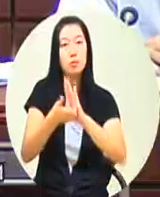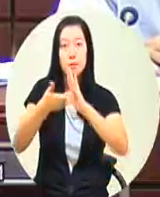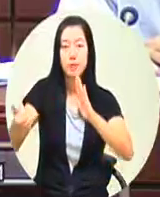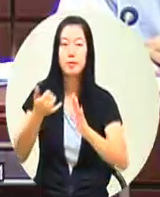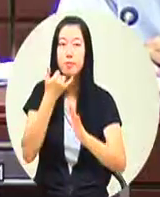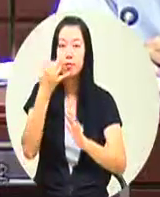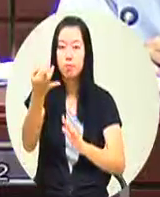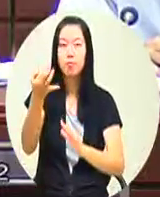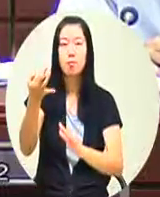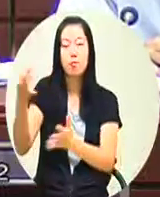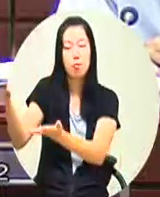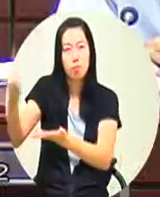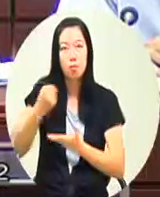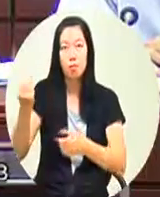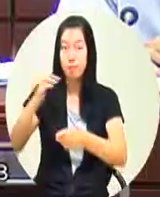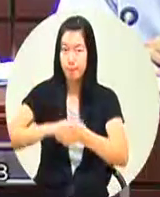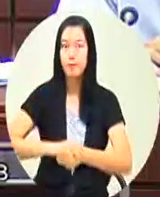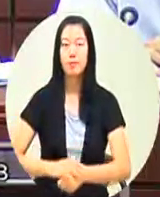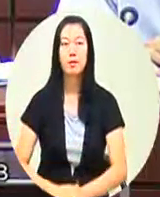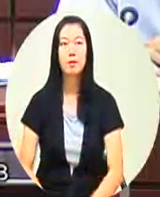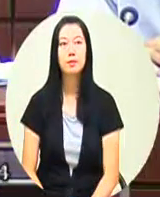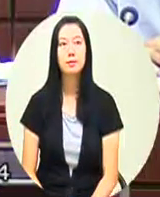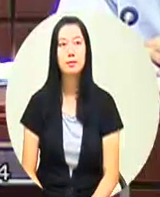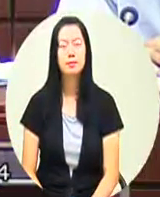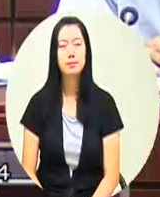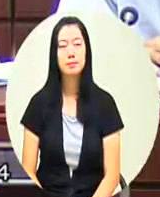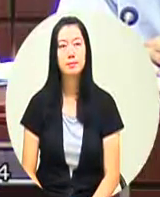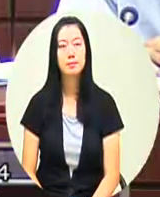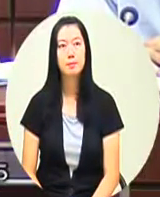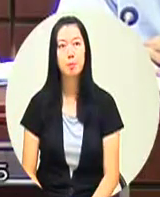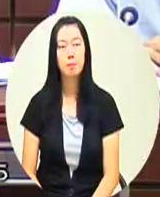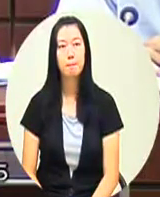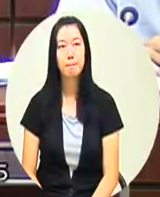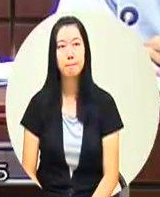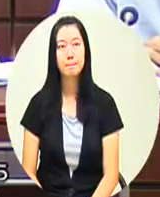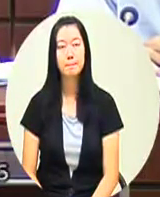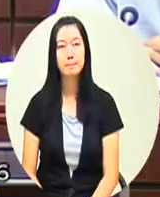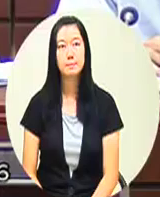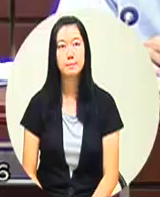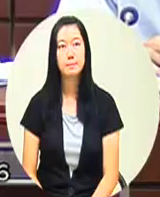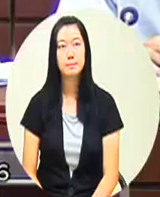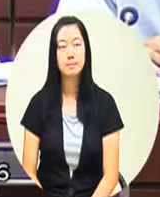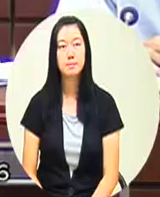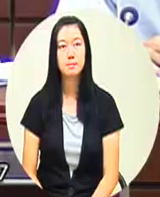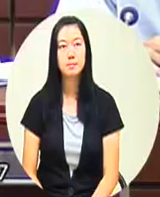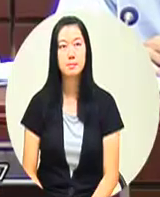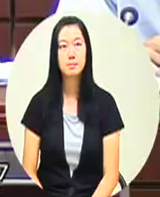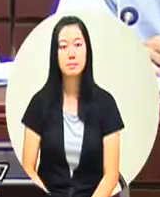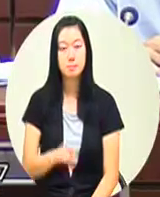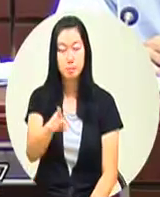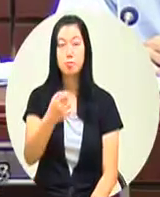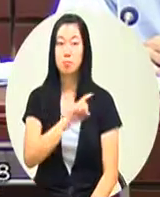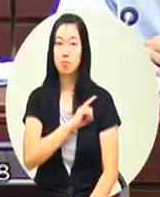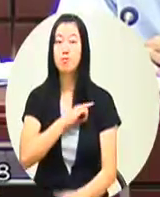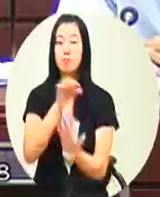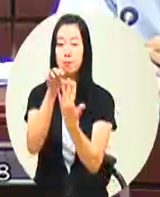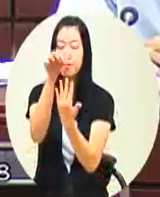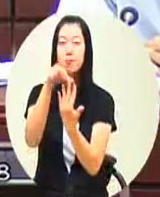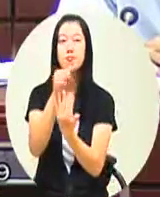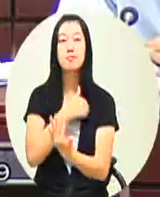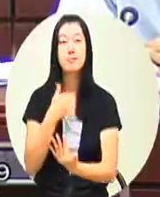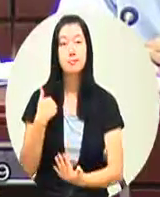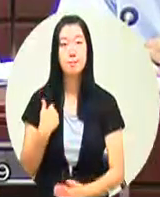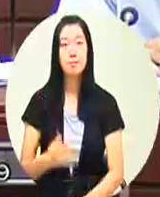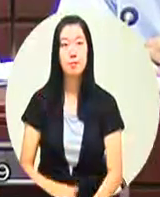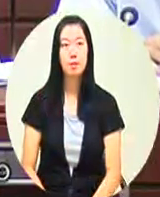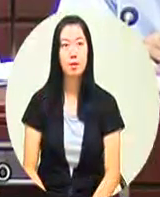领取这个补偿费、救济费。哦，由他们可以选择啦，可以选择。 可以